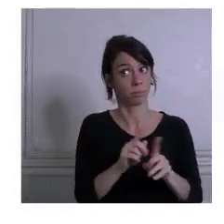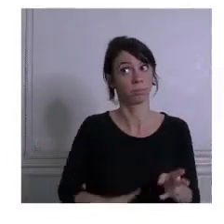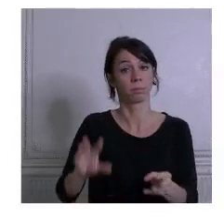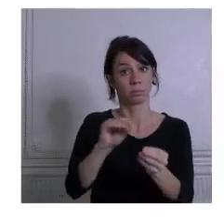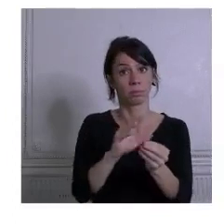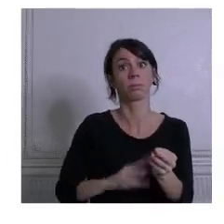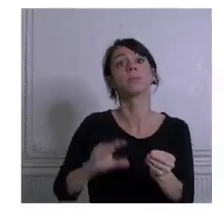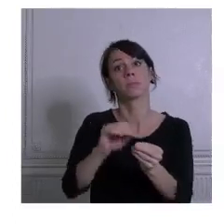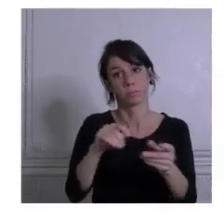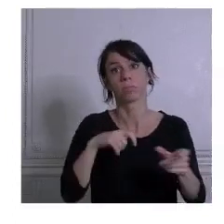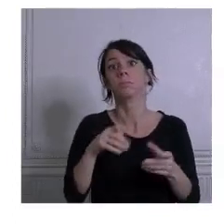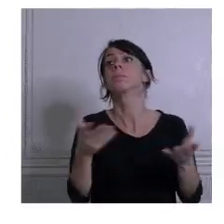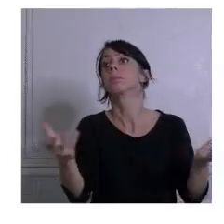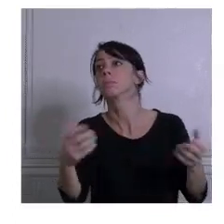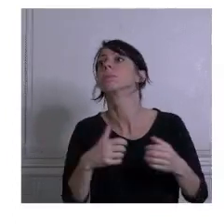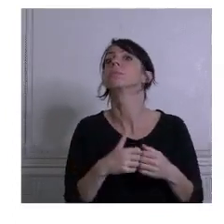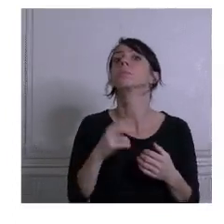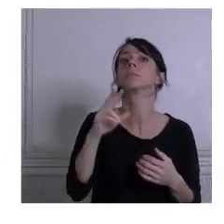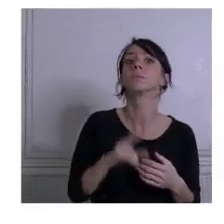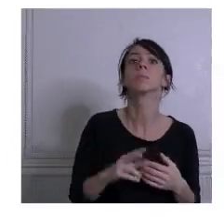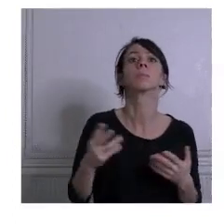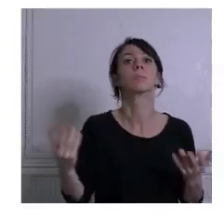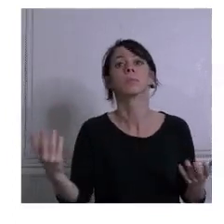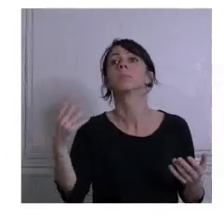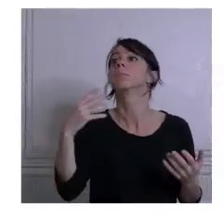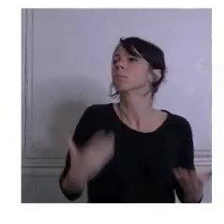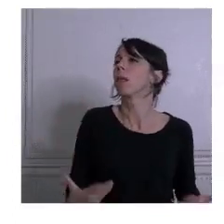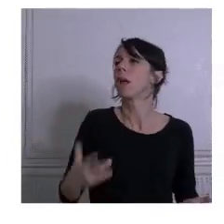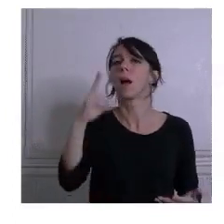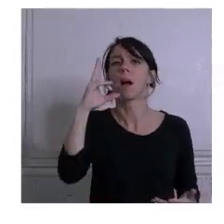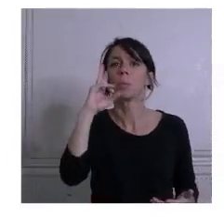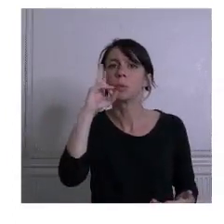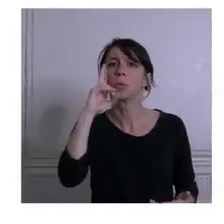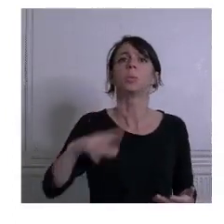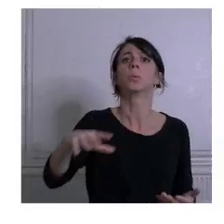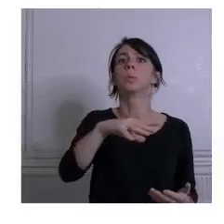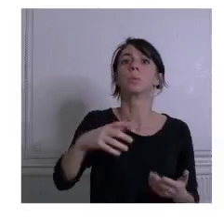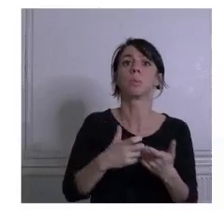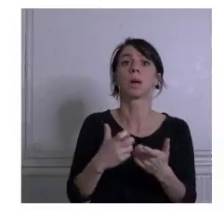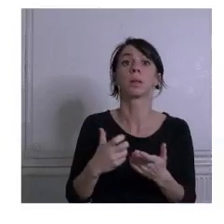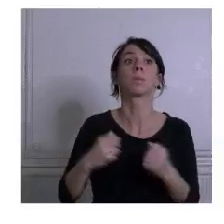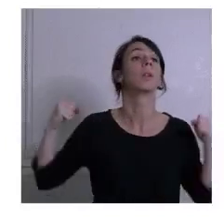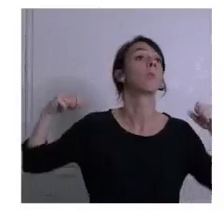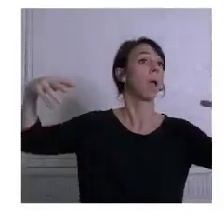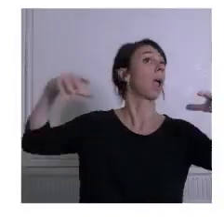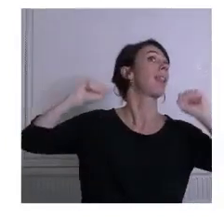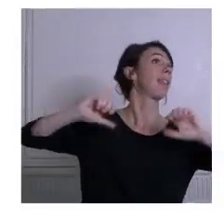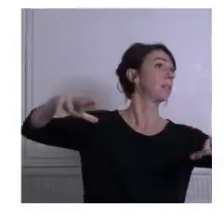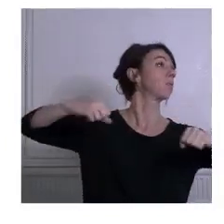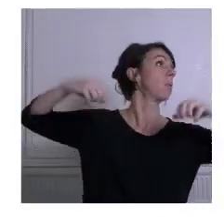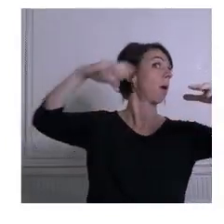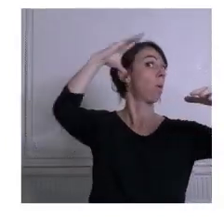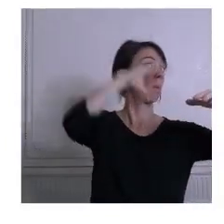d'opposition. C'est quand même fort. Ce que vous dites est quand même très fort. D'abord parce qu'il y a des inexactitudes